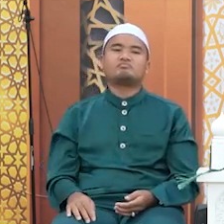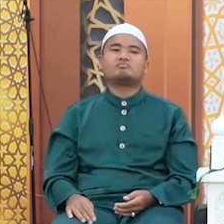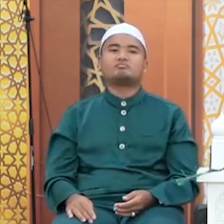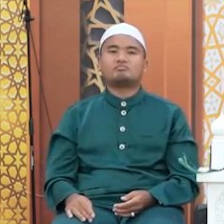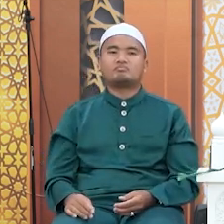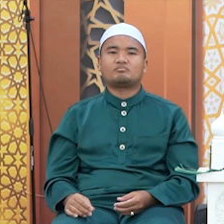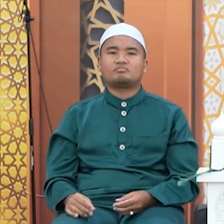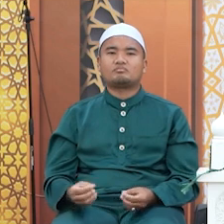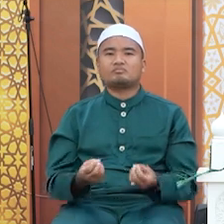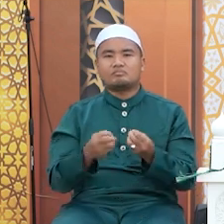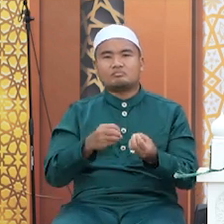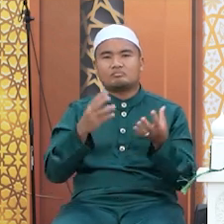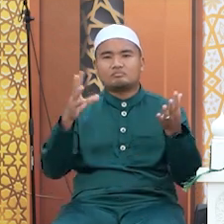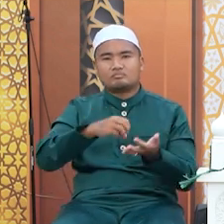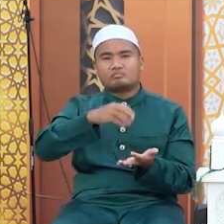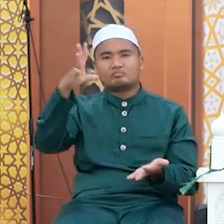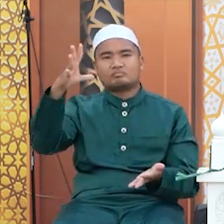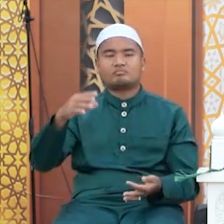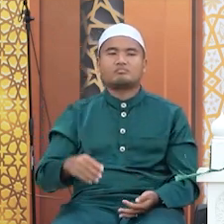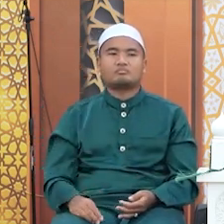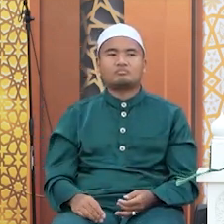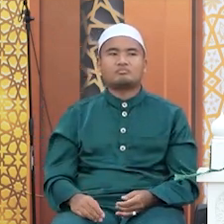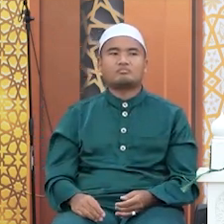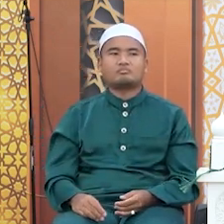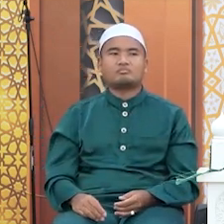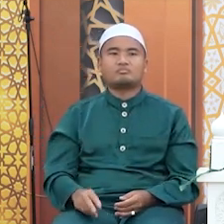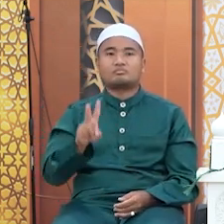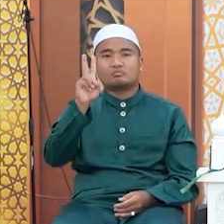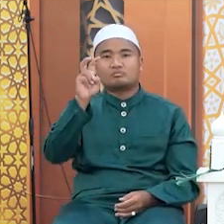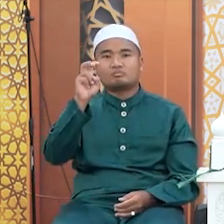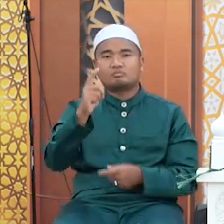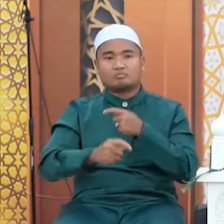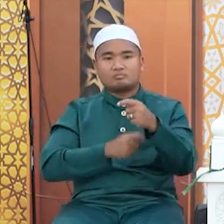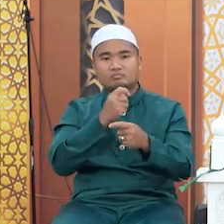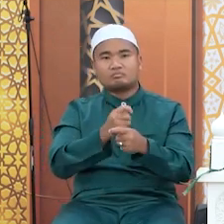Berapa ni? 2004 ni 2024. 20 tahun je.